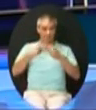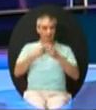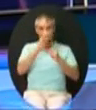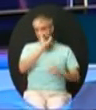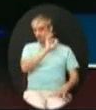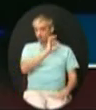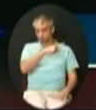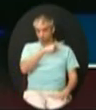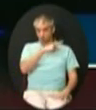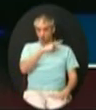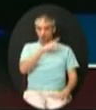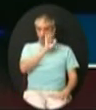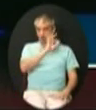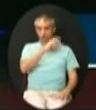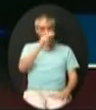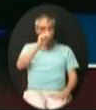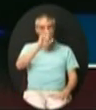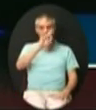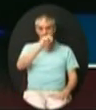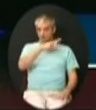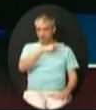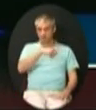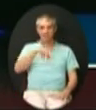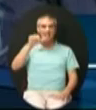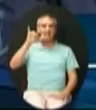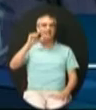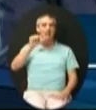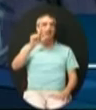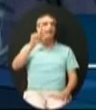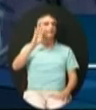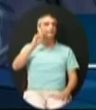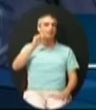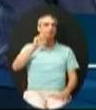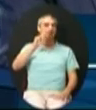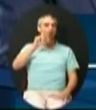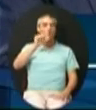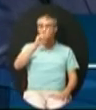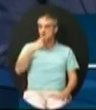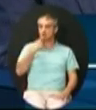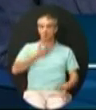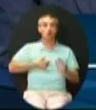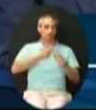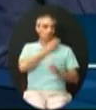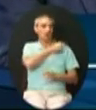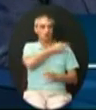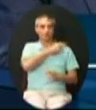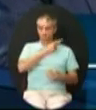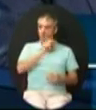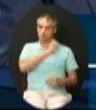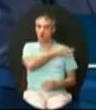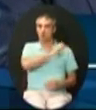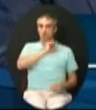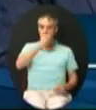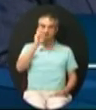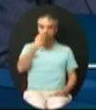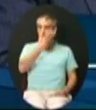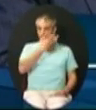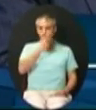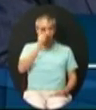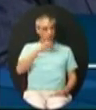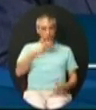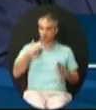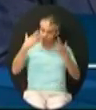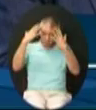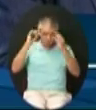אומר, הגיע חבר מפלגתו של נחמן, בסדר, אייל בן ראובן, כן. ואומר שכשראש הממשלה תומך, אלוף, כן, במילואים אליי בן ראובן, איש אגב